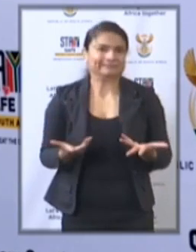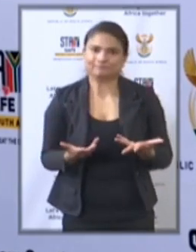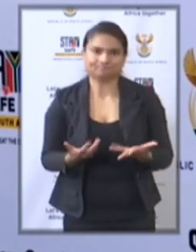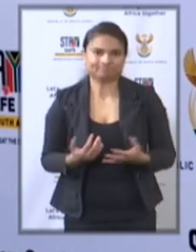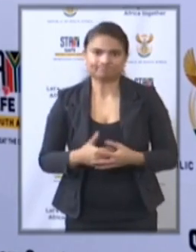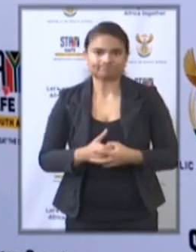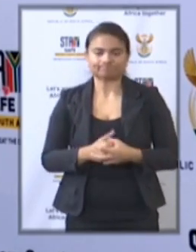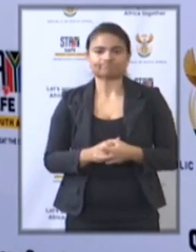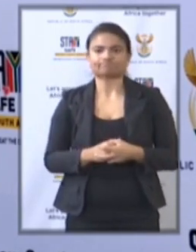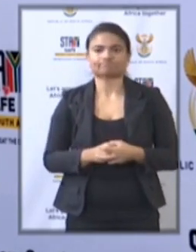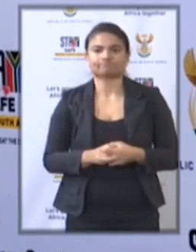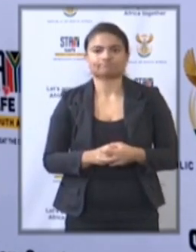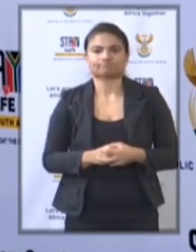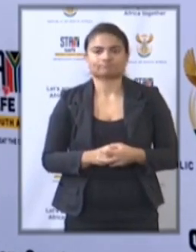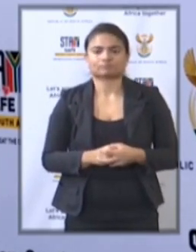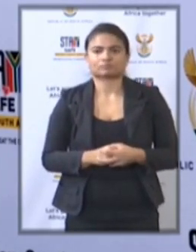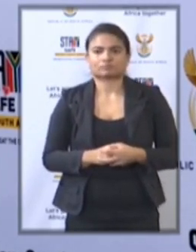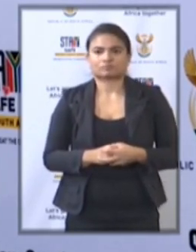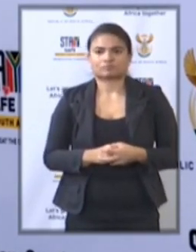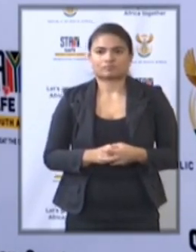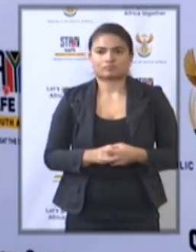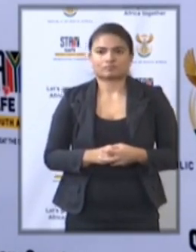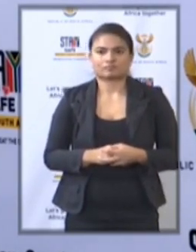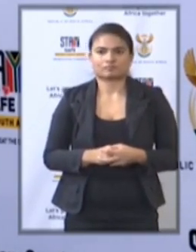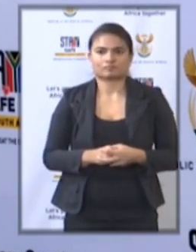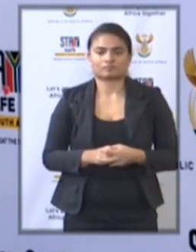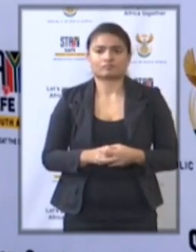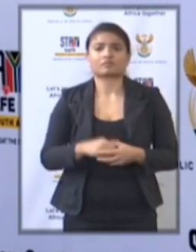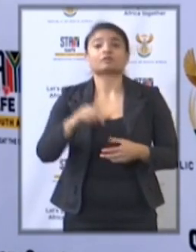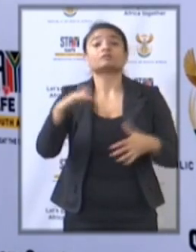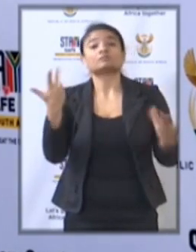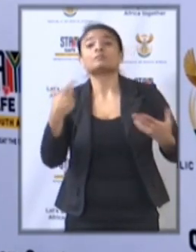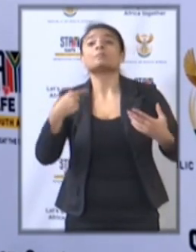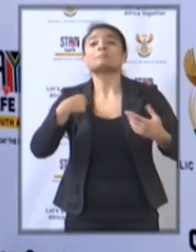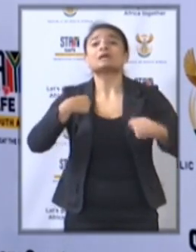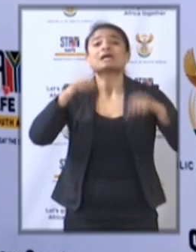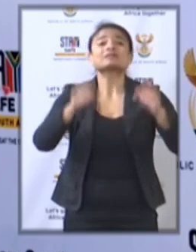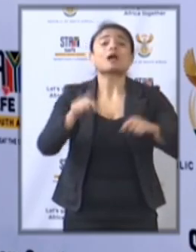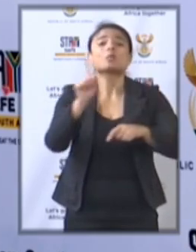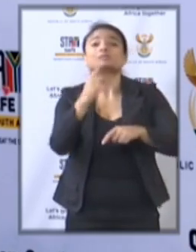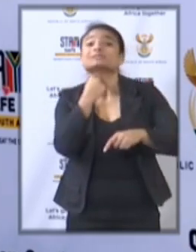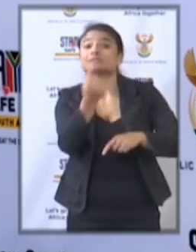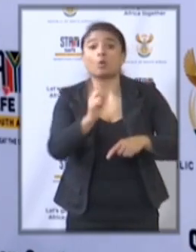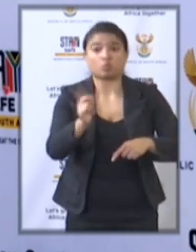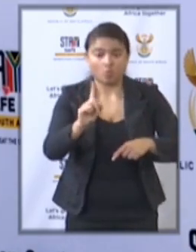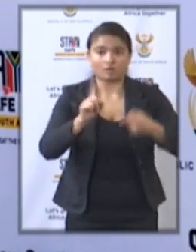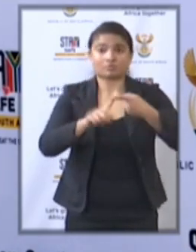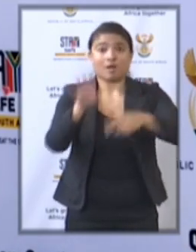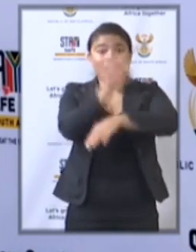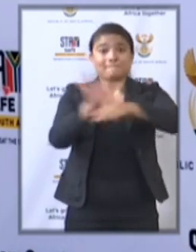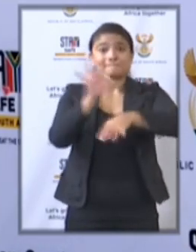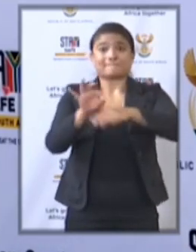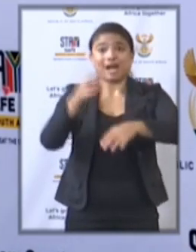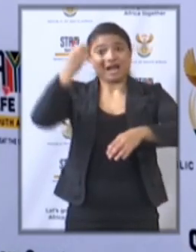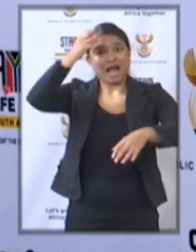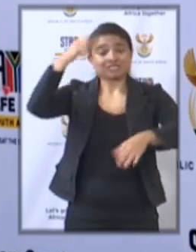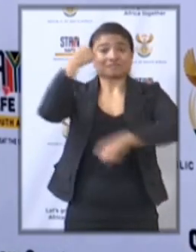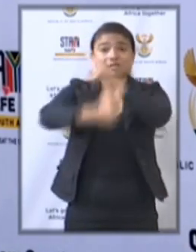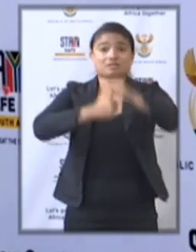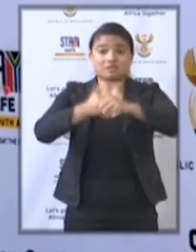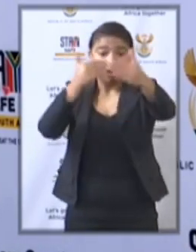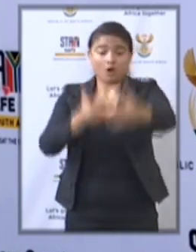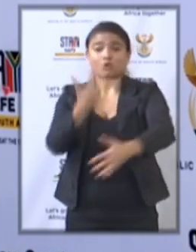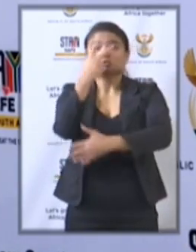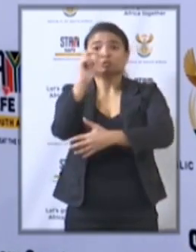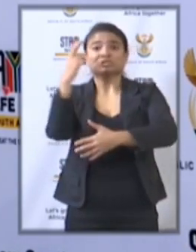Ngamanye amazwi asinayo inhlelo zokuthi unyaka lo wokufunda sivele sithi siyayeka, siyakhansela yonke into sekoqalwa